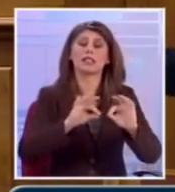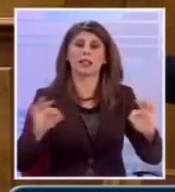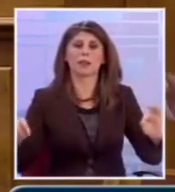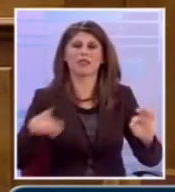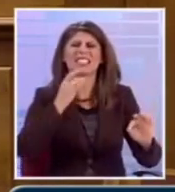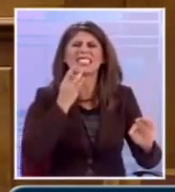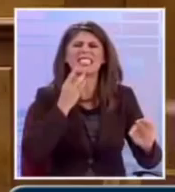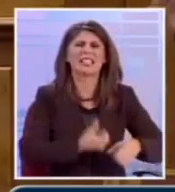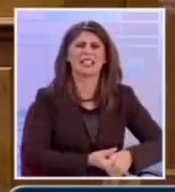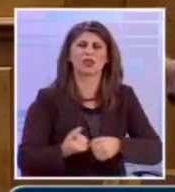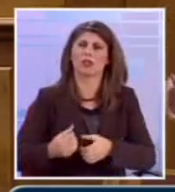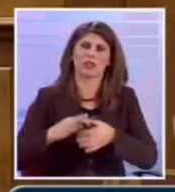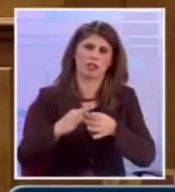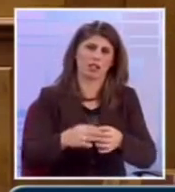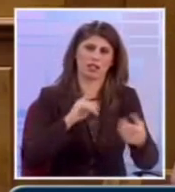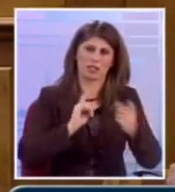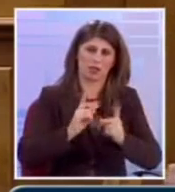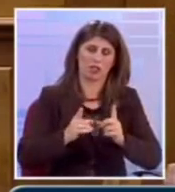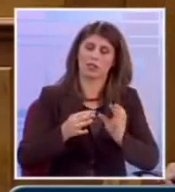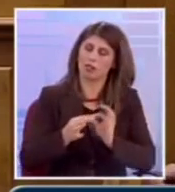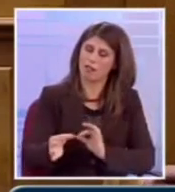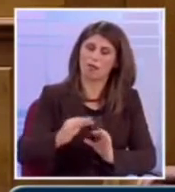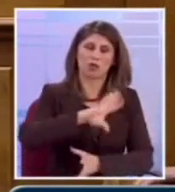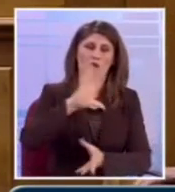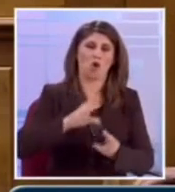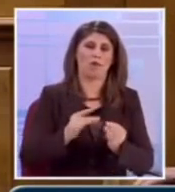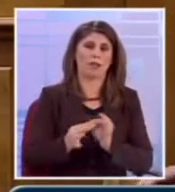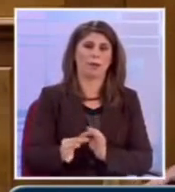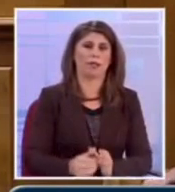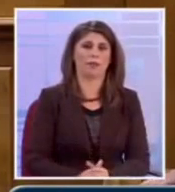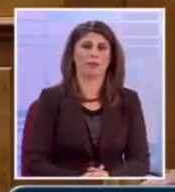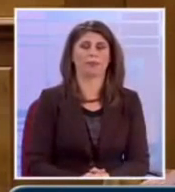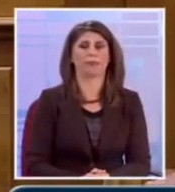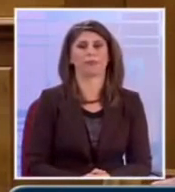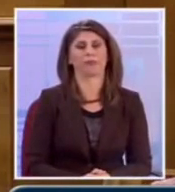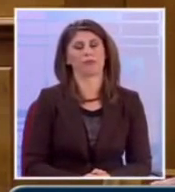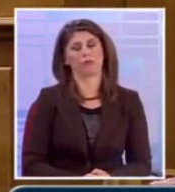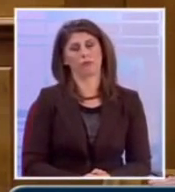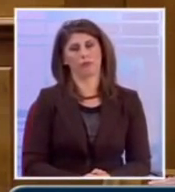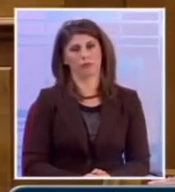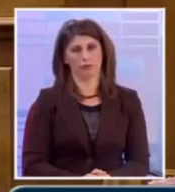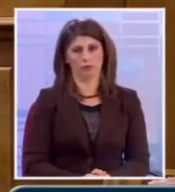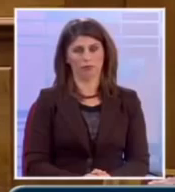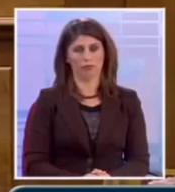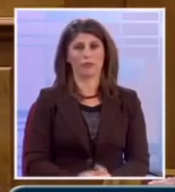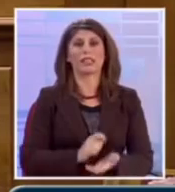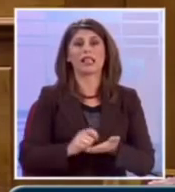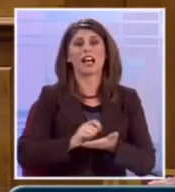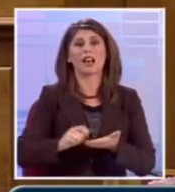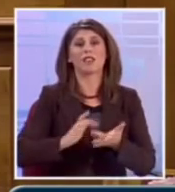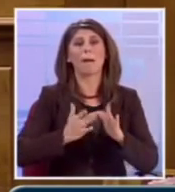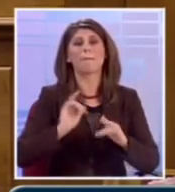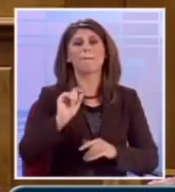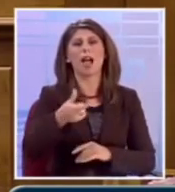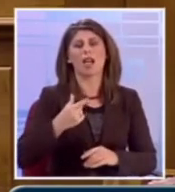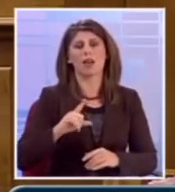λιτότητα θα τη συνεχίσετε. Έχετε συμφωνήσει να τα εφαρμόσετε αυτά τα μέτρα. Τα γράφετε άλλωστε στα emails